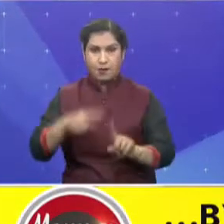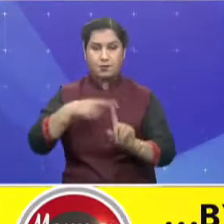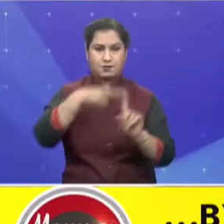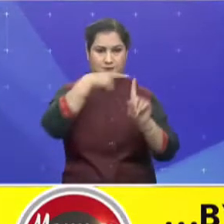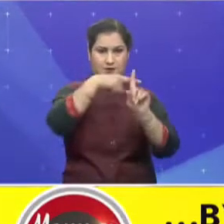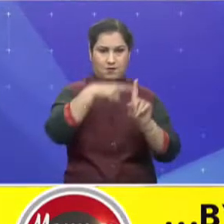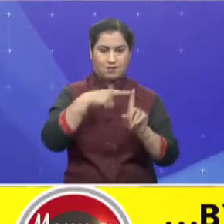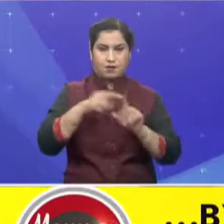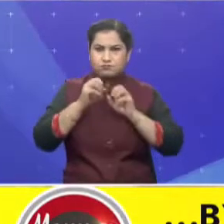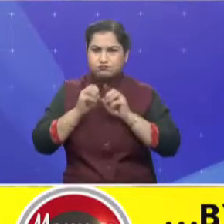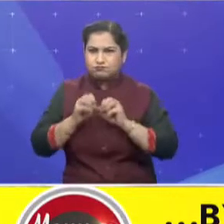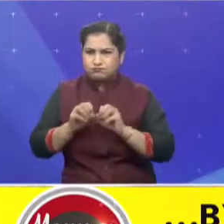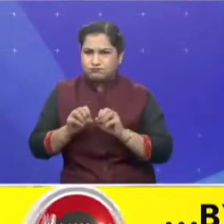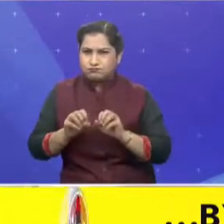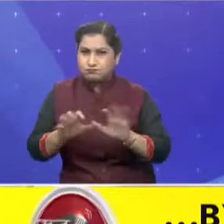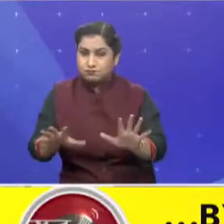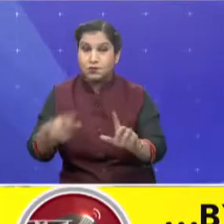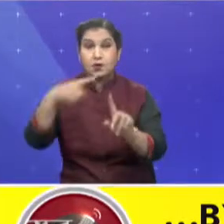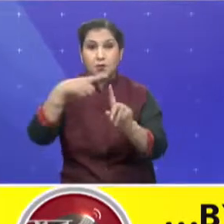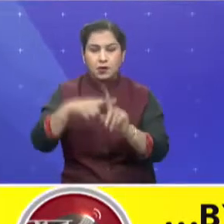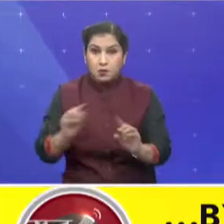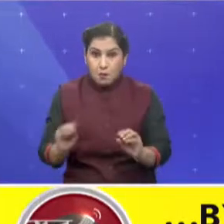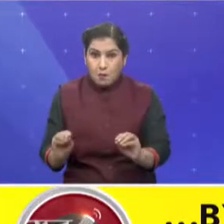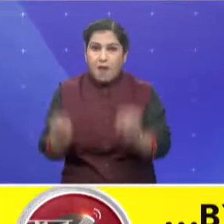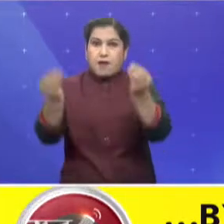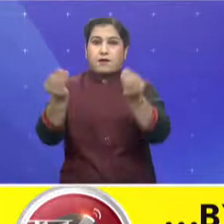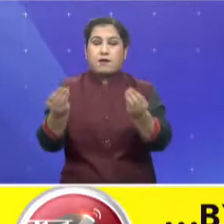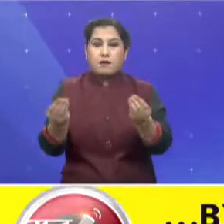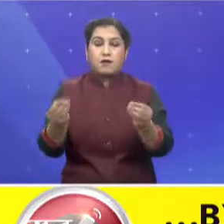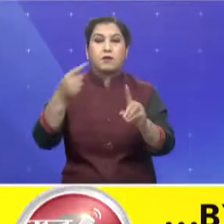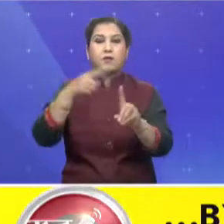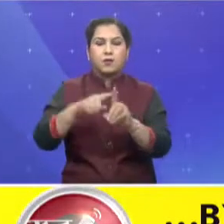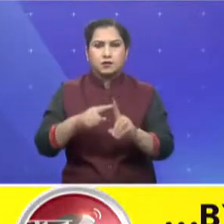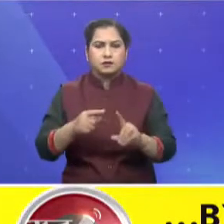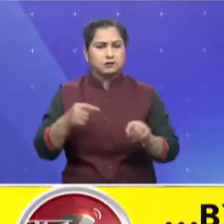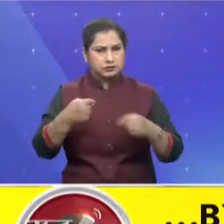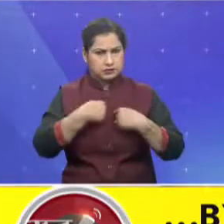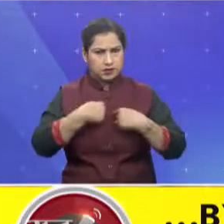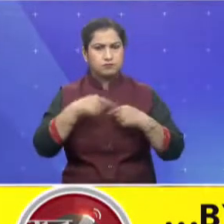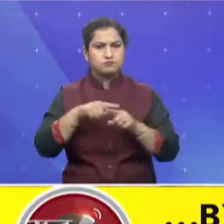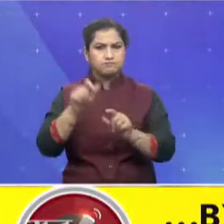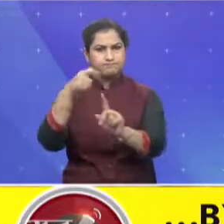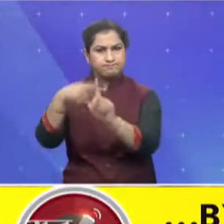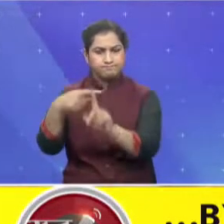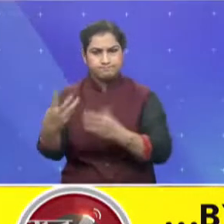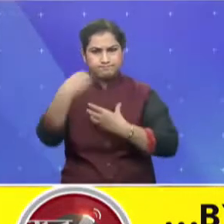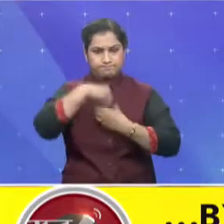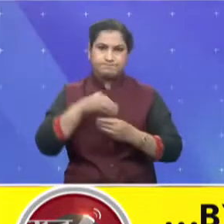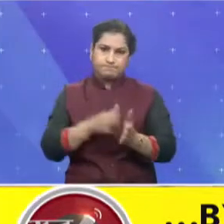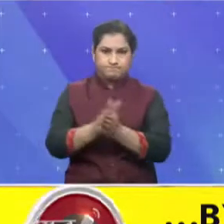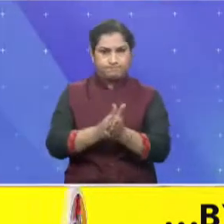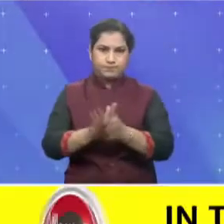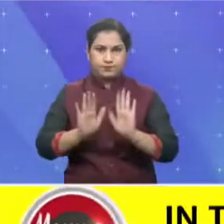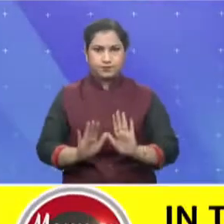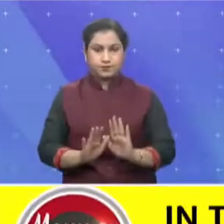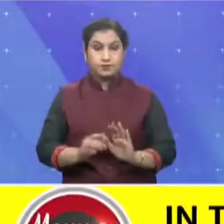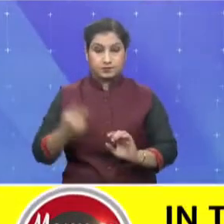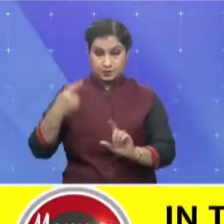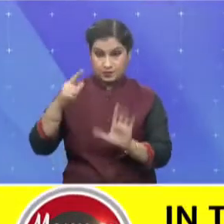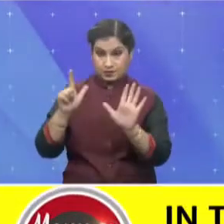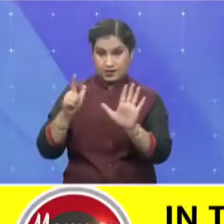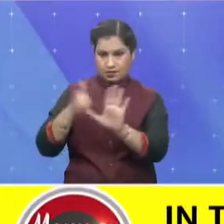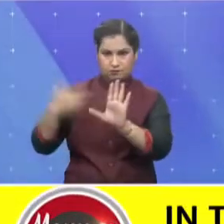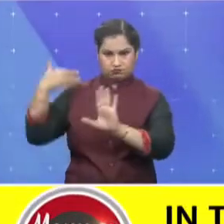अच्छाइयों को उजागर कर और अच्छा करने और अच्छा बनने की प्रेरणा देती आई है। इन 7 वर्षों